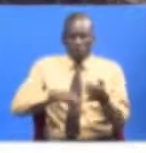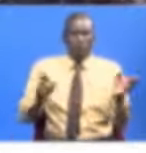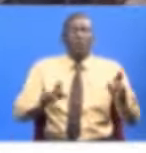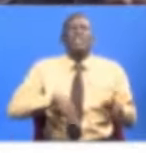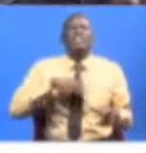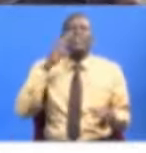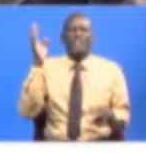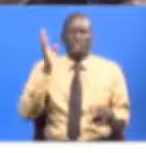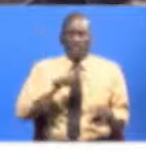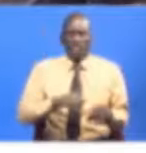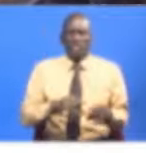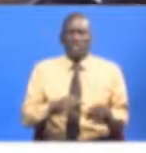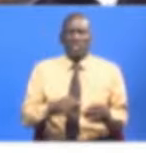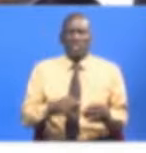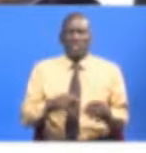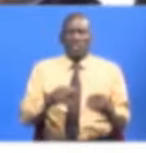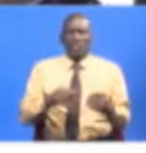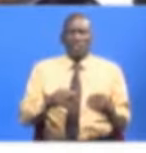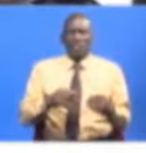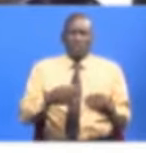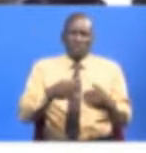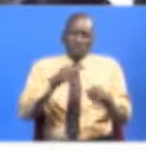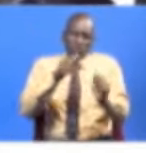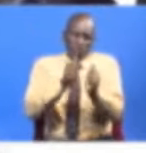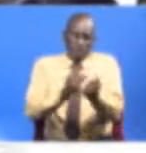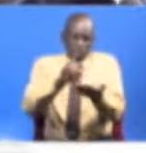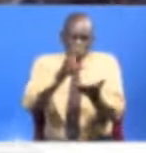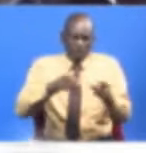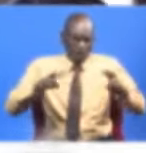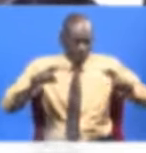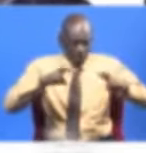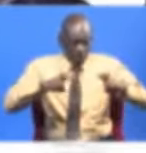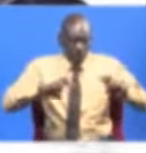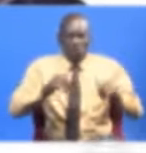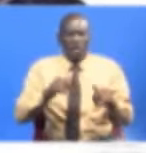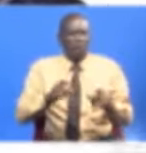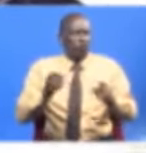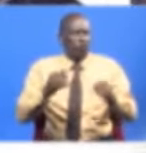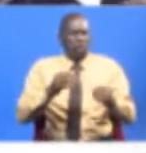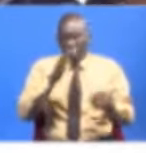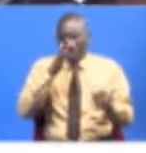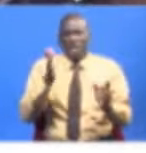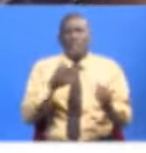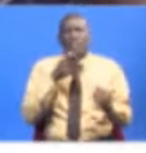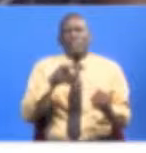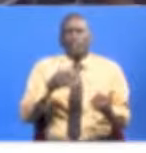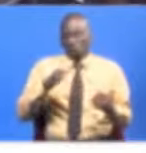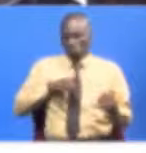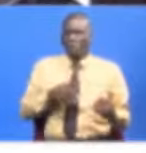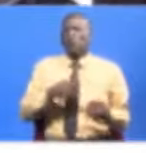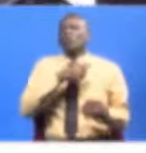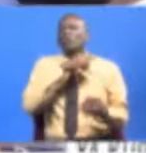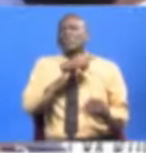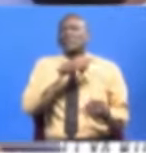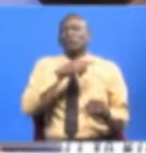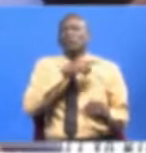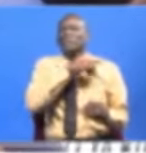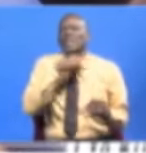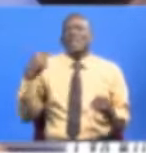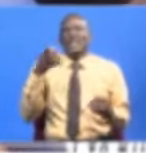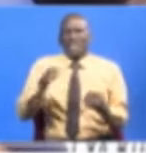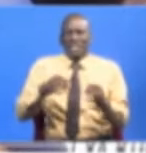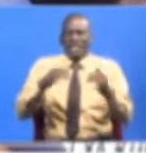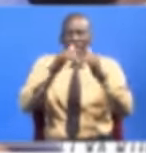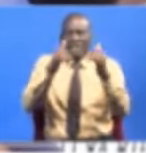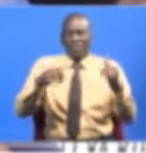mkononi ya wa daktari. Nikifanya uchunguzi nikakuta kuna huyu mama aliuawa huko kwa kambi ya China. Watu wa